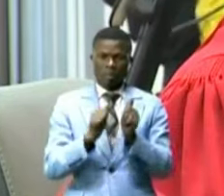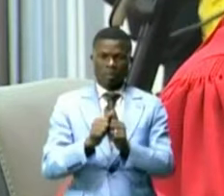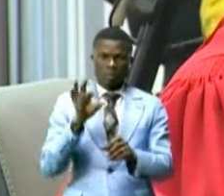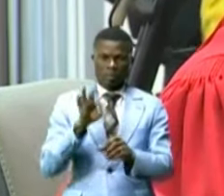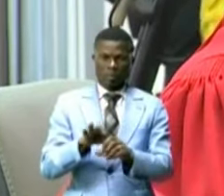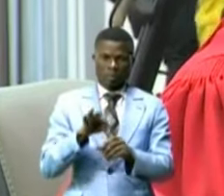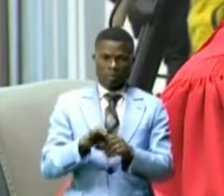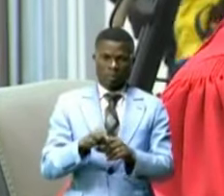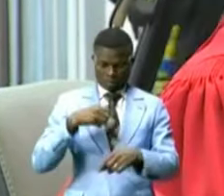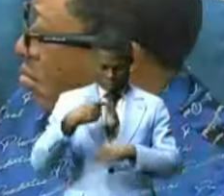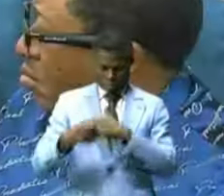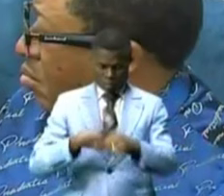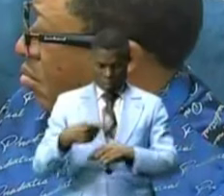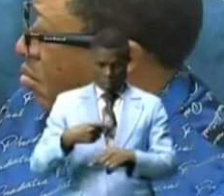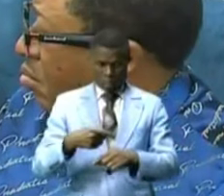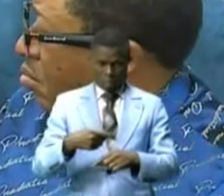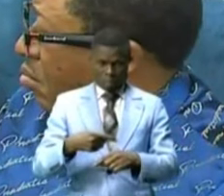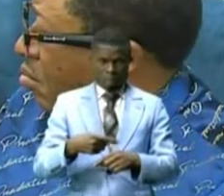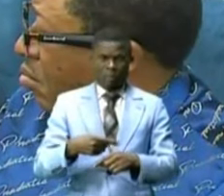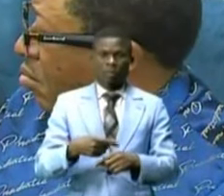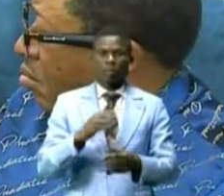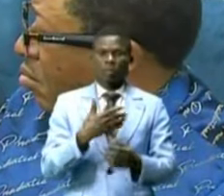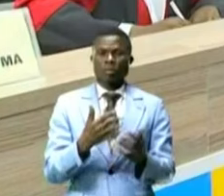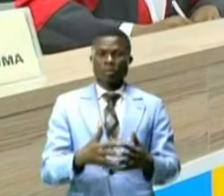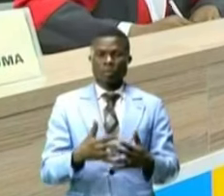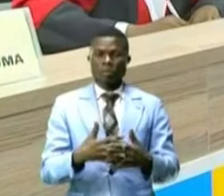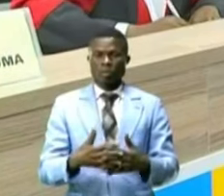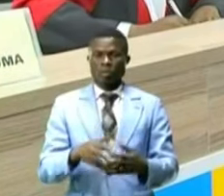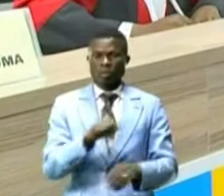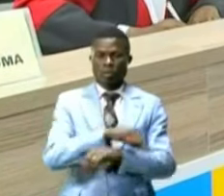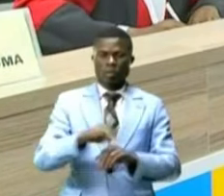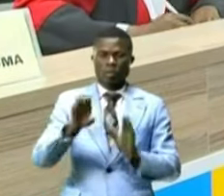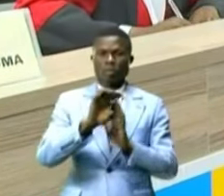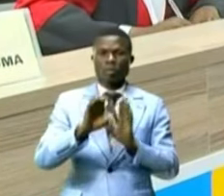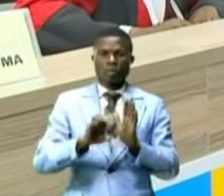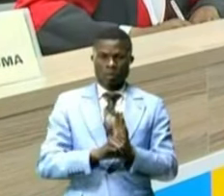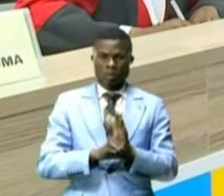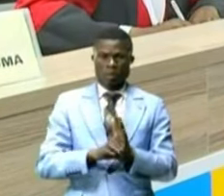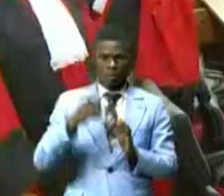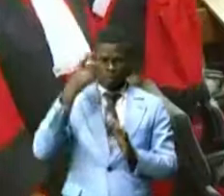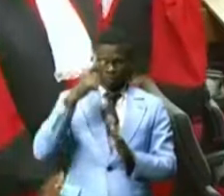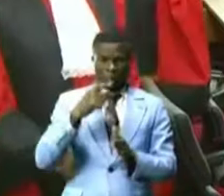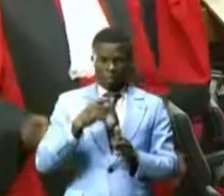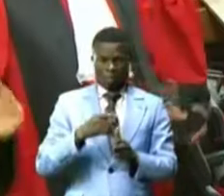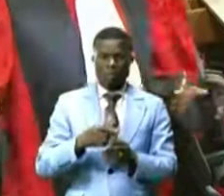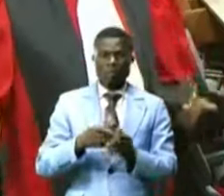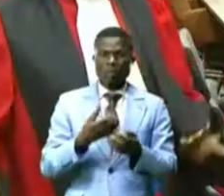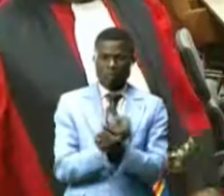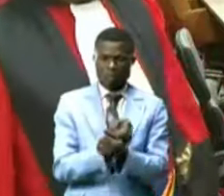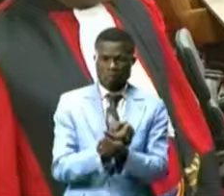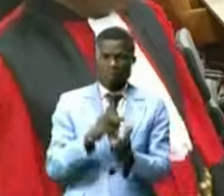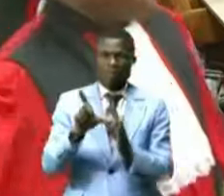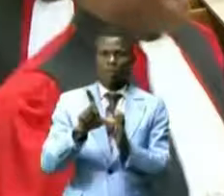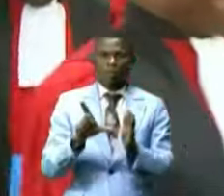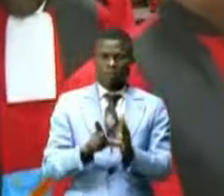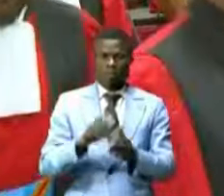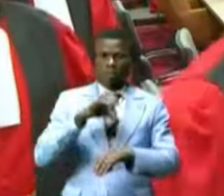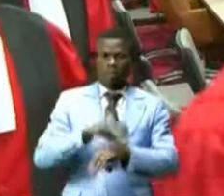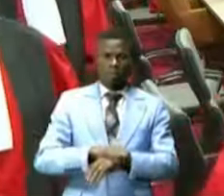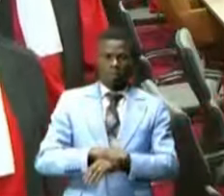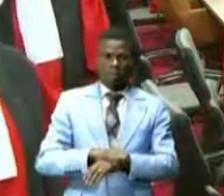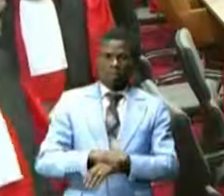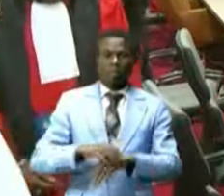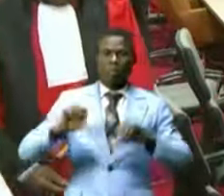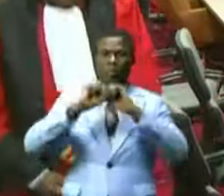d'ores et déjà commencé n'offrent pas de temps matériel à la Cour constitutionnelle pour poursuivre l'instruction de l'affaire Bukangalonzo pendant